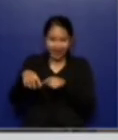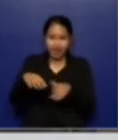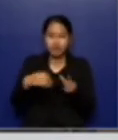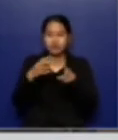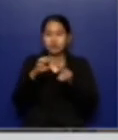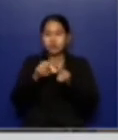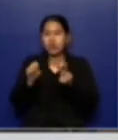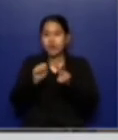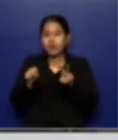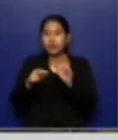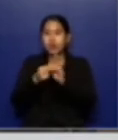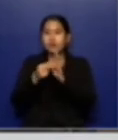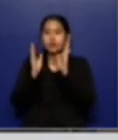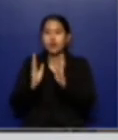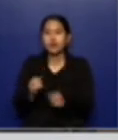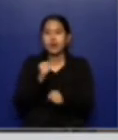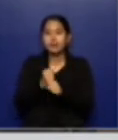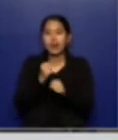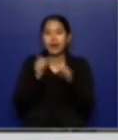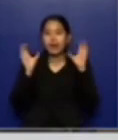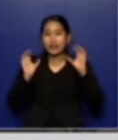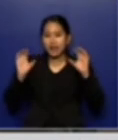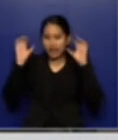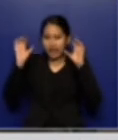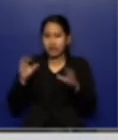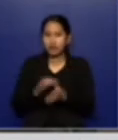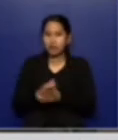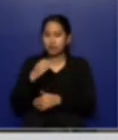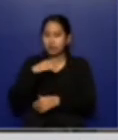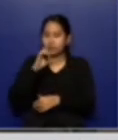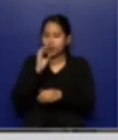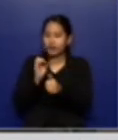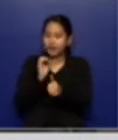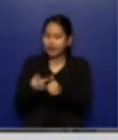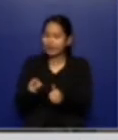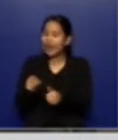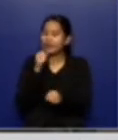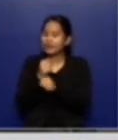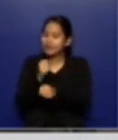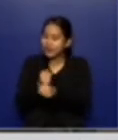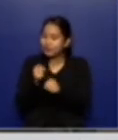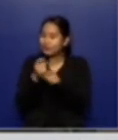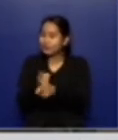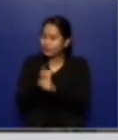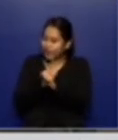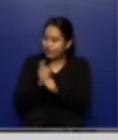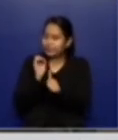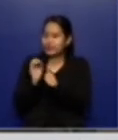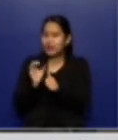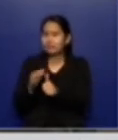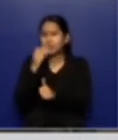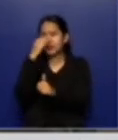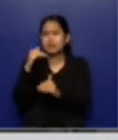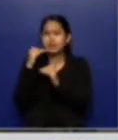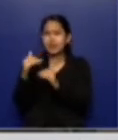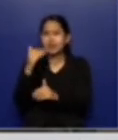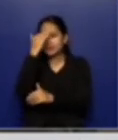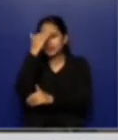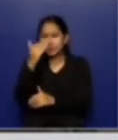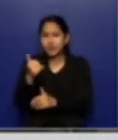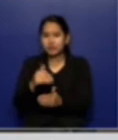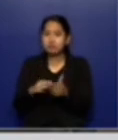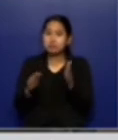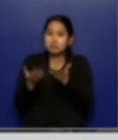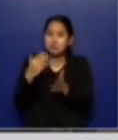จ้าหน้าที่ของรัฐนะครับไปแนะนำว่าต้องทำแบบนั้นทำแบบนี้ต้องไปจำกัดเขาทำไมหรือมันได้ส่